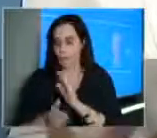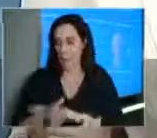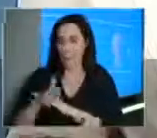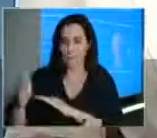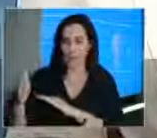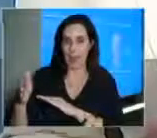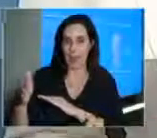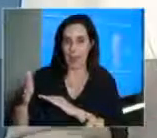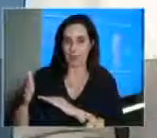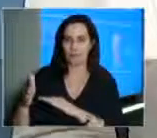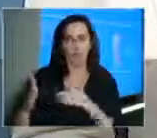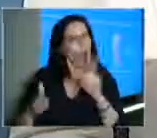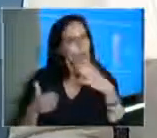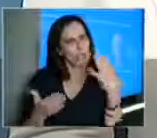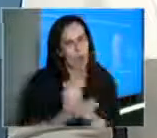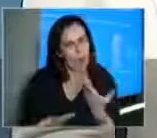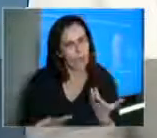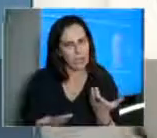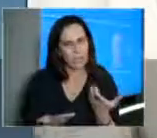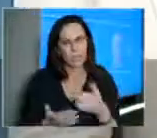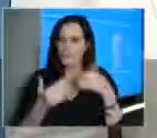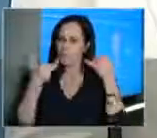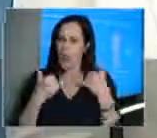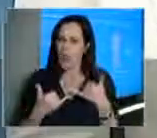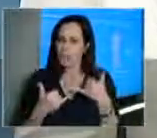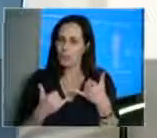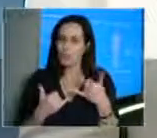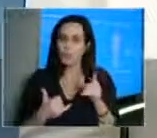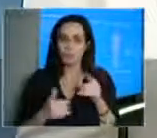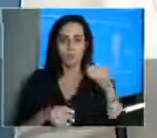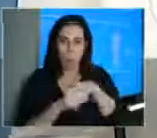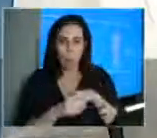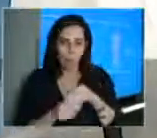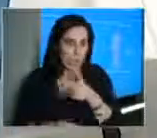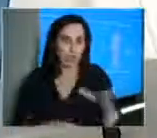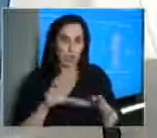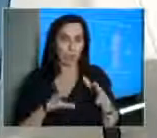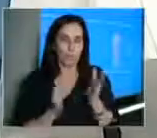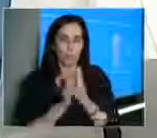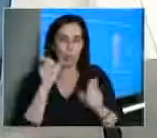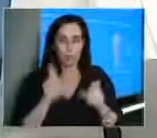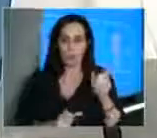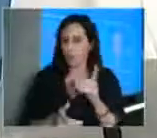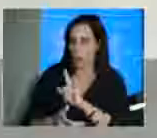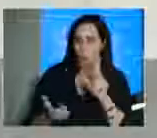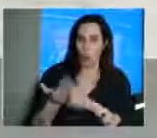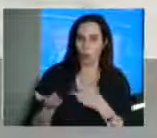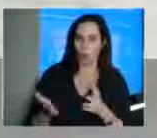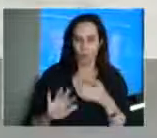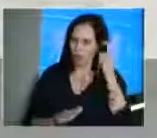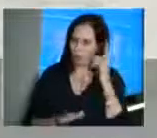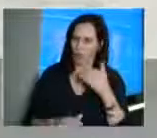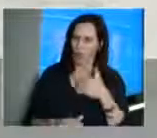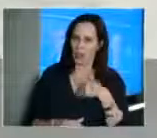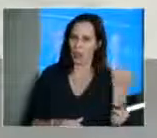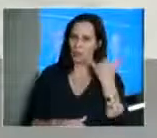מהימין המתון. לא הצלחתם בזה כל כך, ועכשיו אתם פונים אל תוך הגוש. זה פשוט לא נכון. איך את חושבת